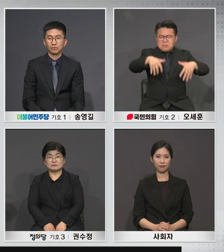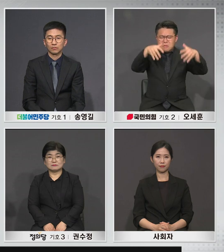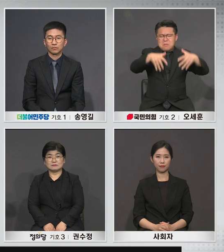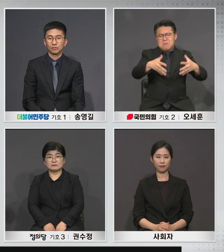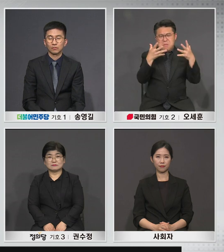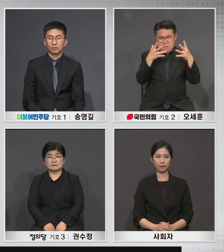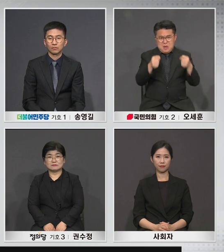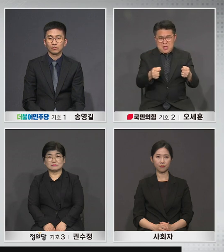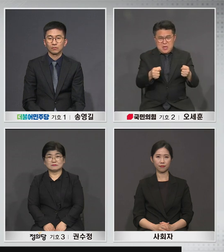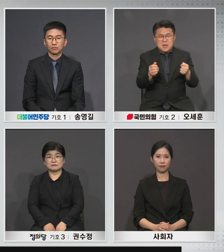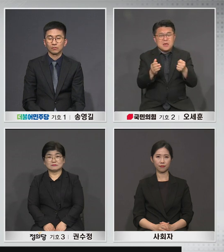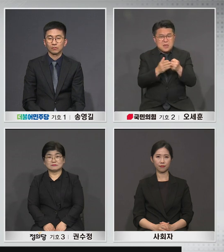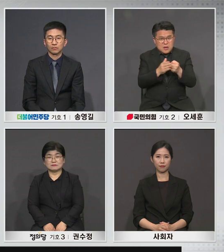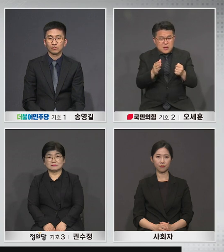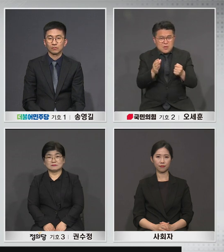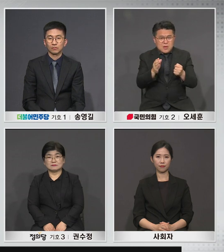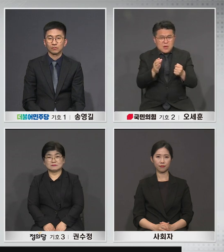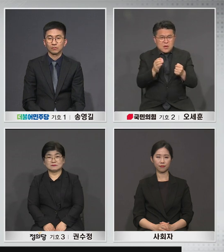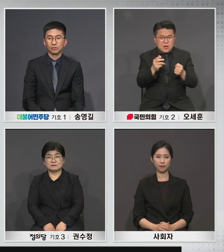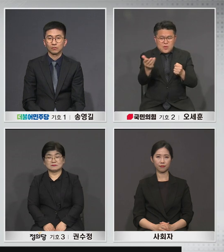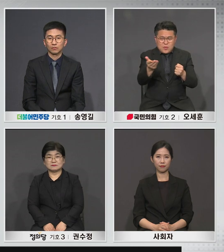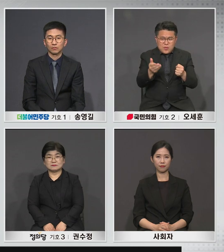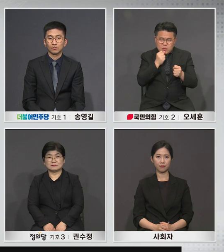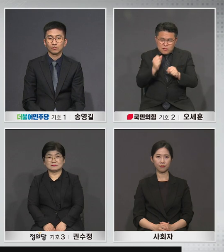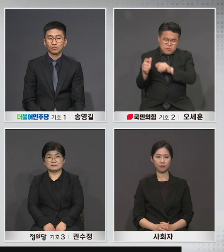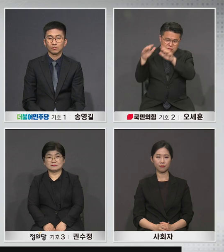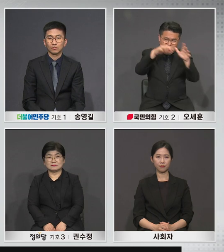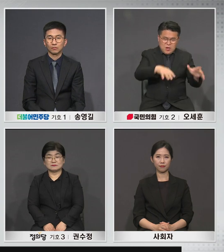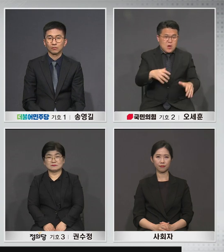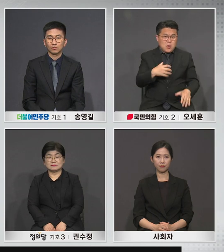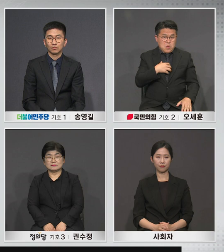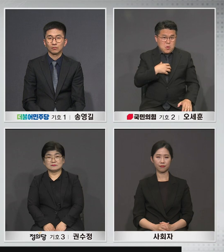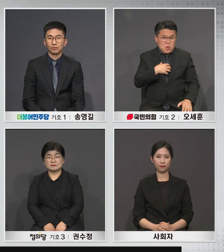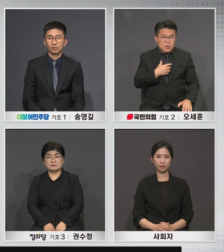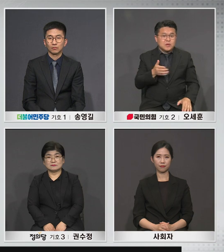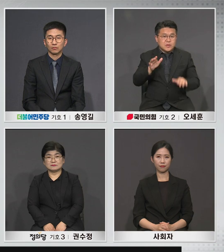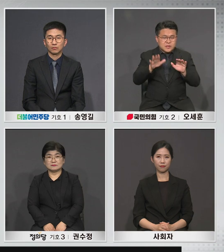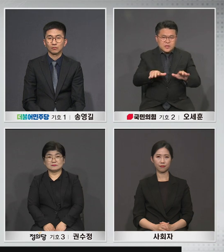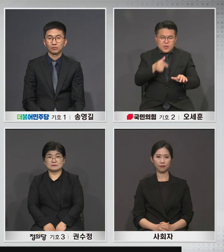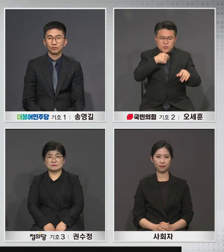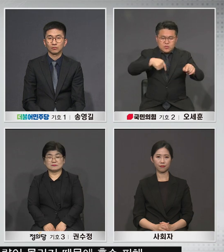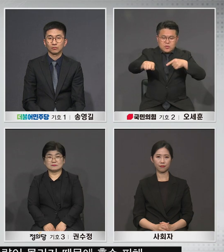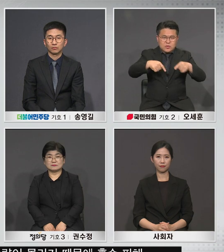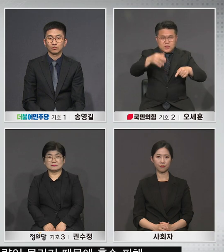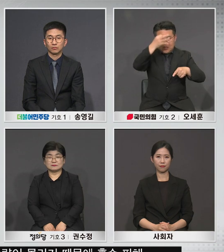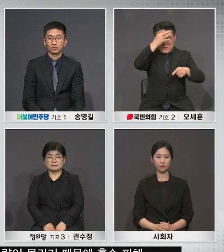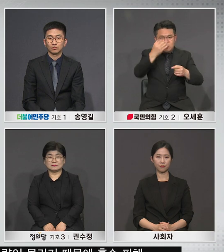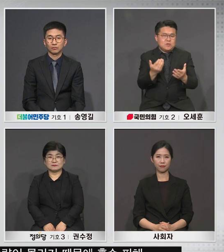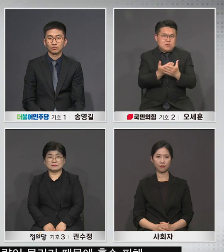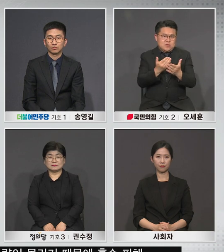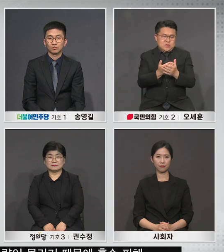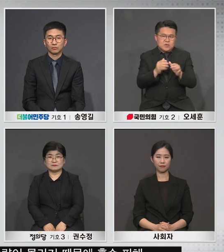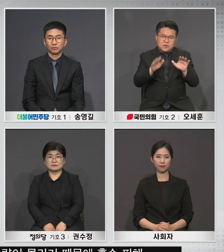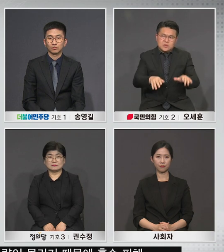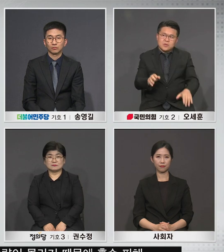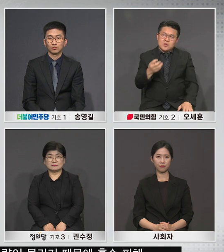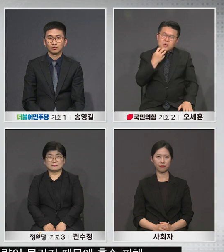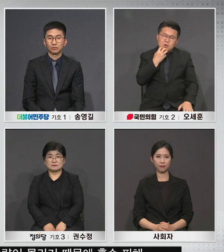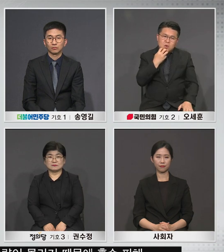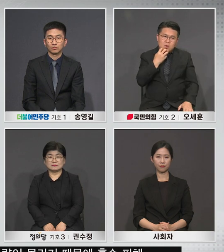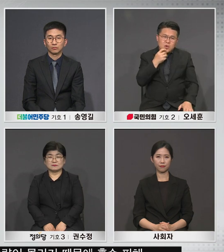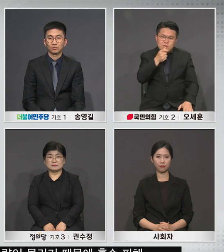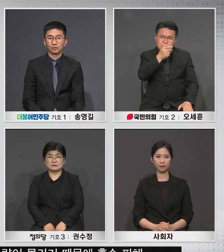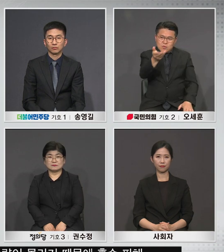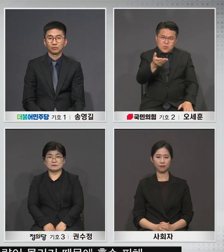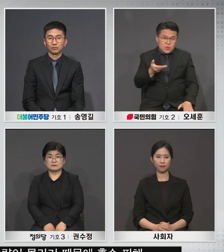피해 때문에 그렇습니다. 그런데 치수 기술이 많이 좋아져서 332km 서울 전체에 물길이 없는